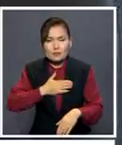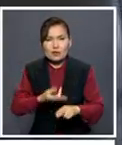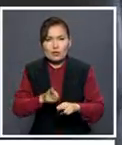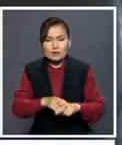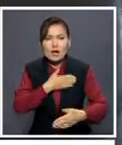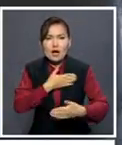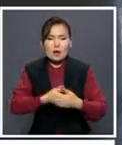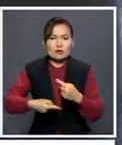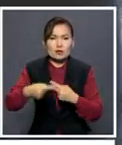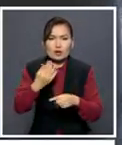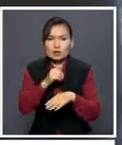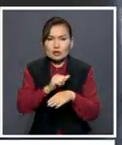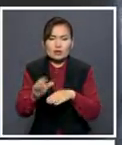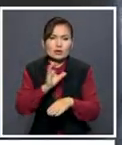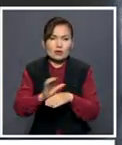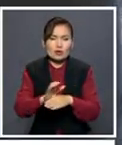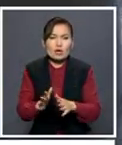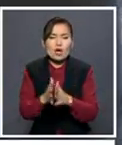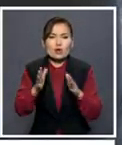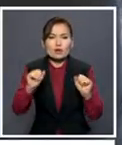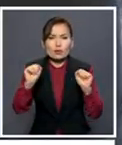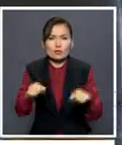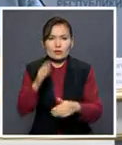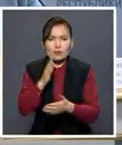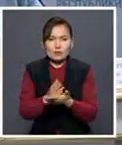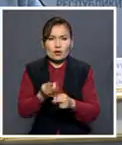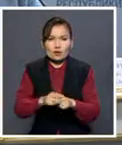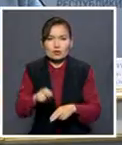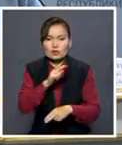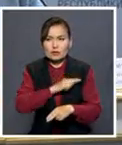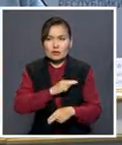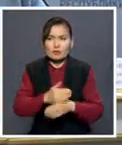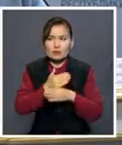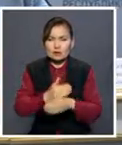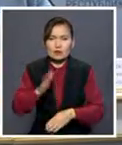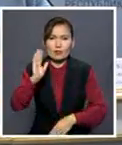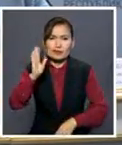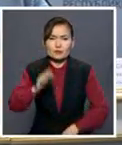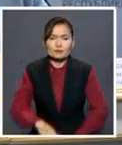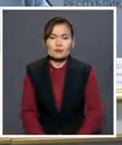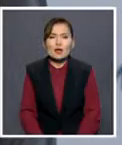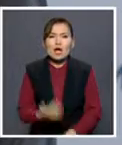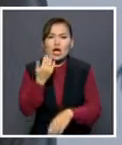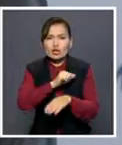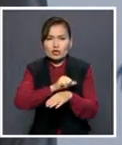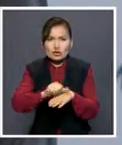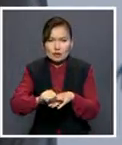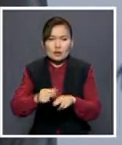болса, шетке де өзің тауарын шығаруға бір емес бірнеше іс-әрекет қаржылай түрде көмек көрсетіліп жатыр. Шетке шығып